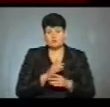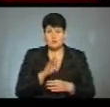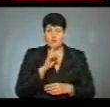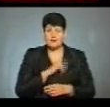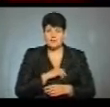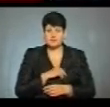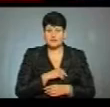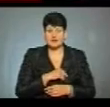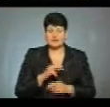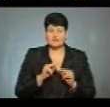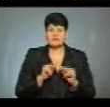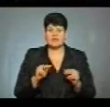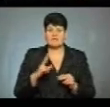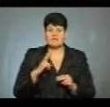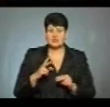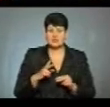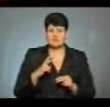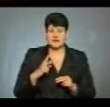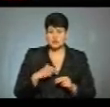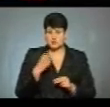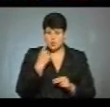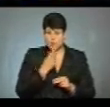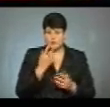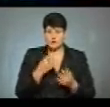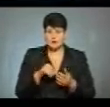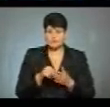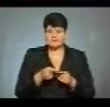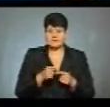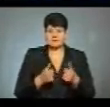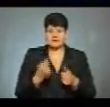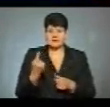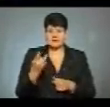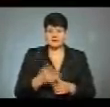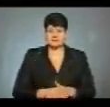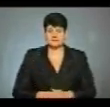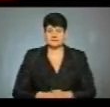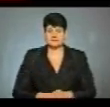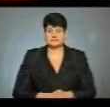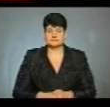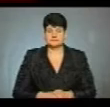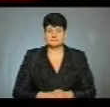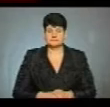Вчителька французької мови Катерина Сагайдак у таких змаганнях бере участь вперше.